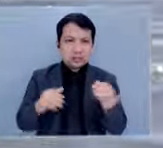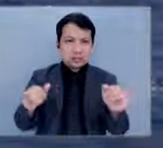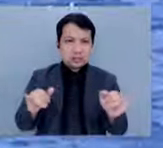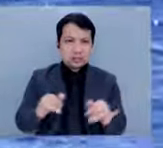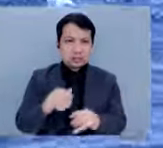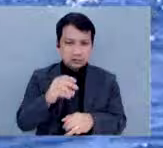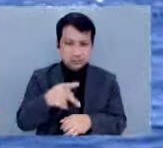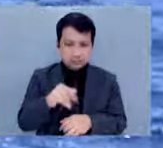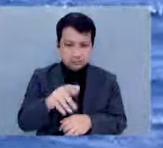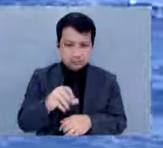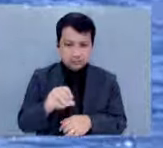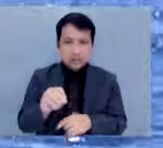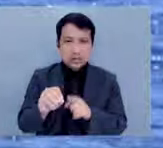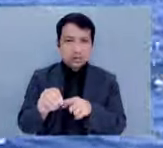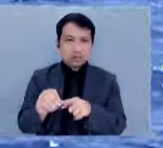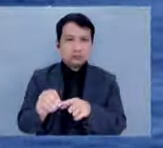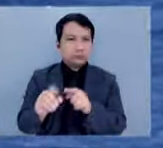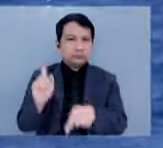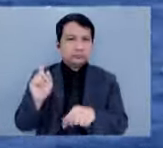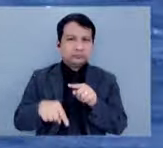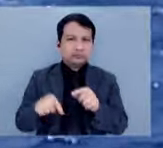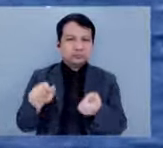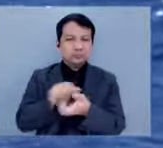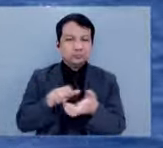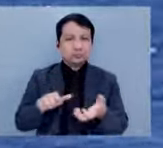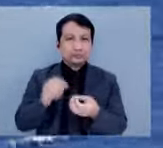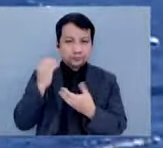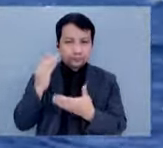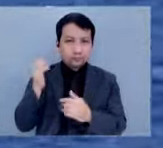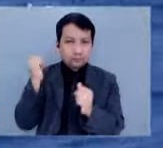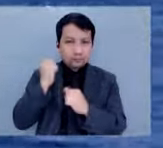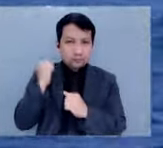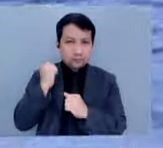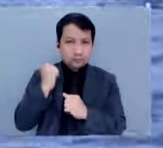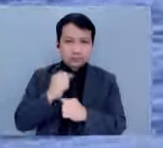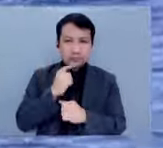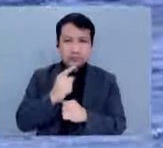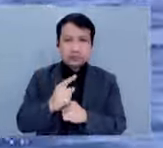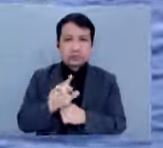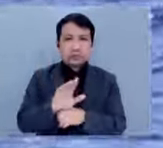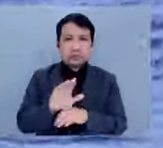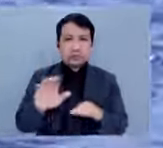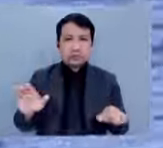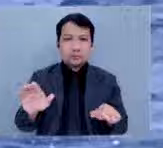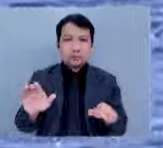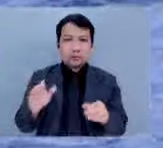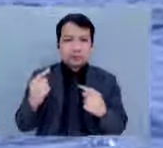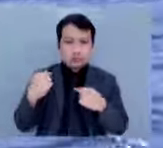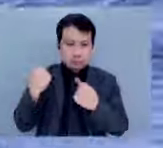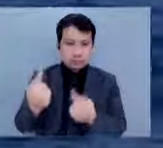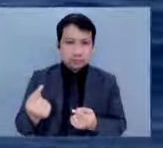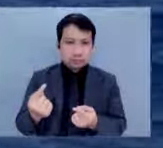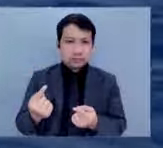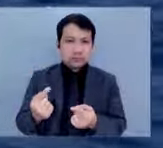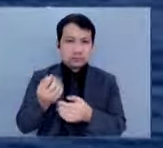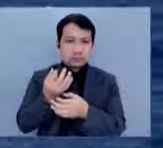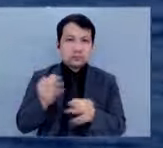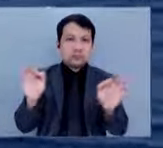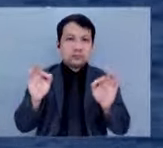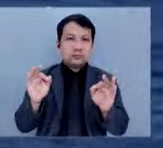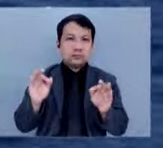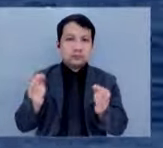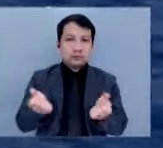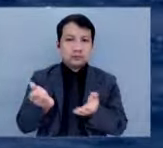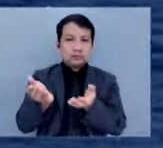payaw. Sa kabila niyan, umaasa ang mga Pilipino mangingisda na darating ang araw na malaya sila makapangingisda sa